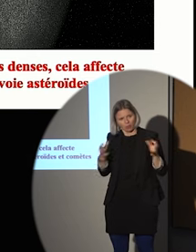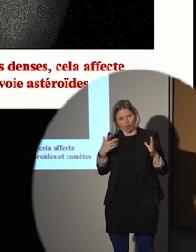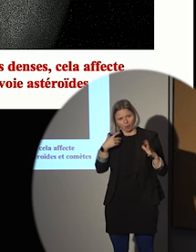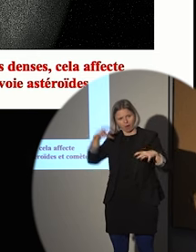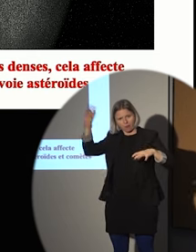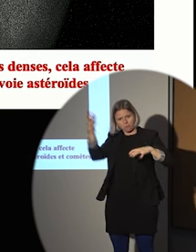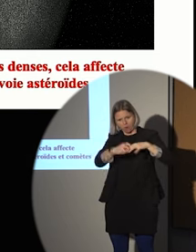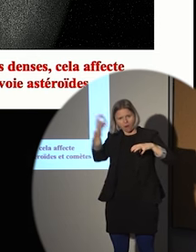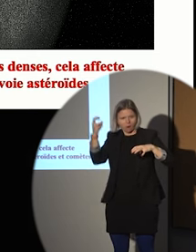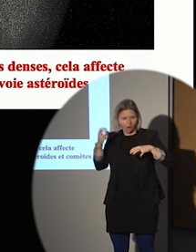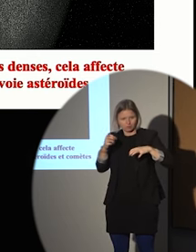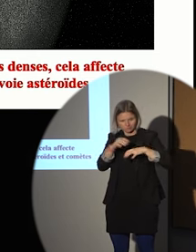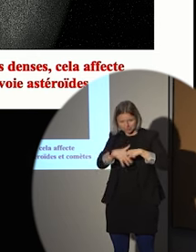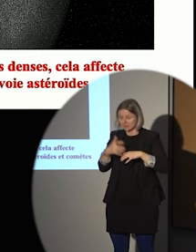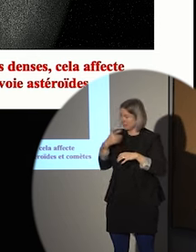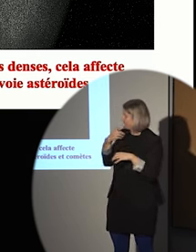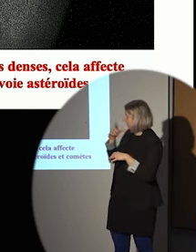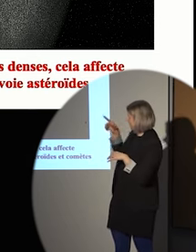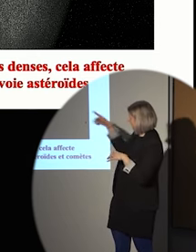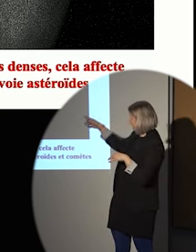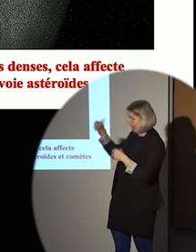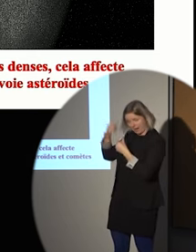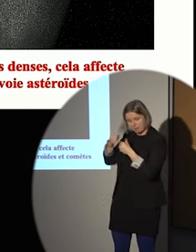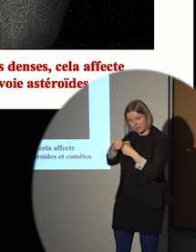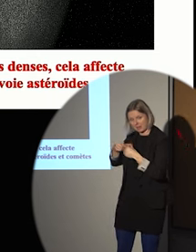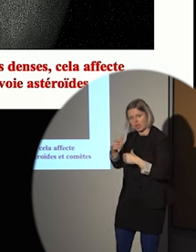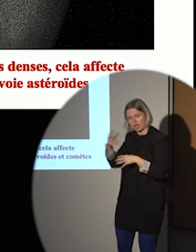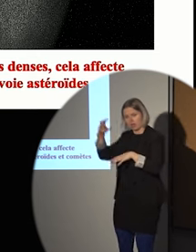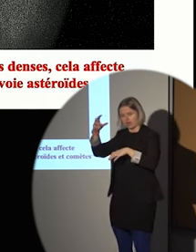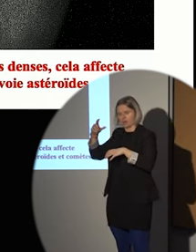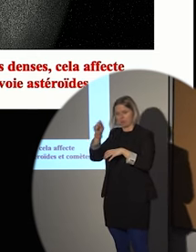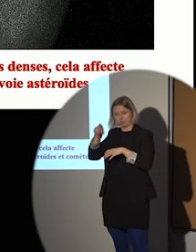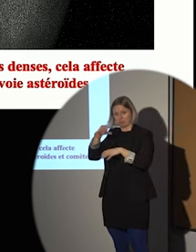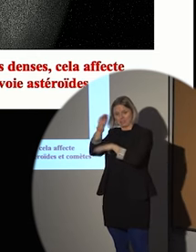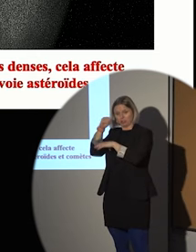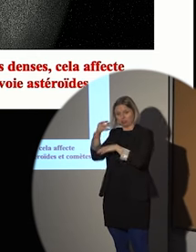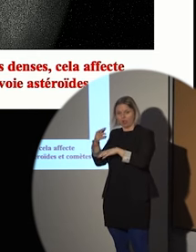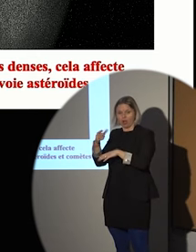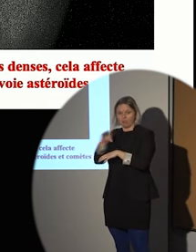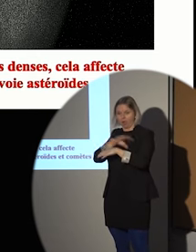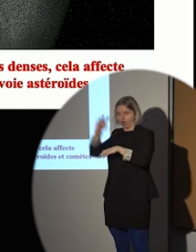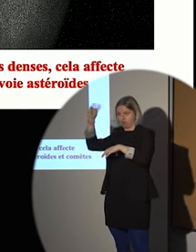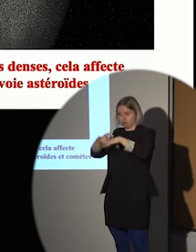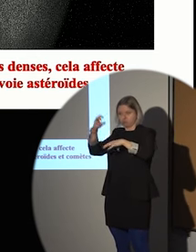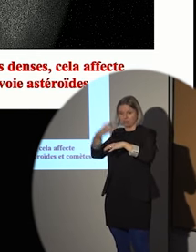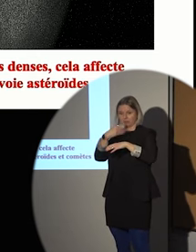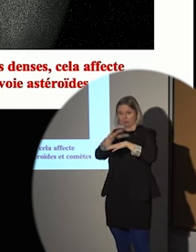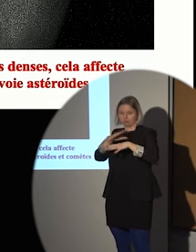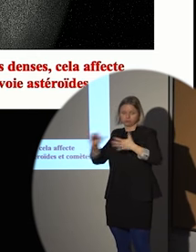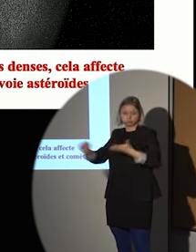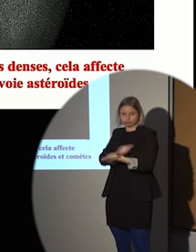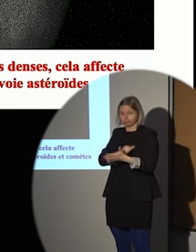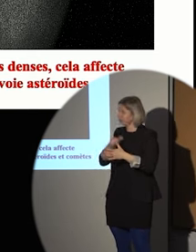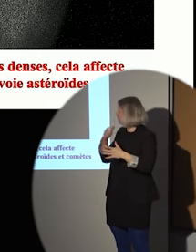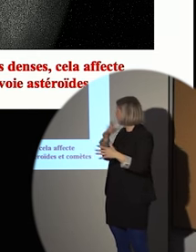planétaire, mais bien au-delà du nuage d'Oort. Vous vous souvenez de ça? Vous vous souvenez aussi que s'il y a un objet qui passe pas très